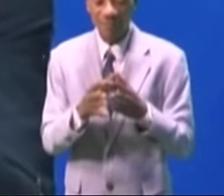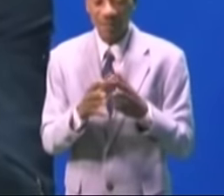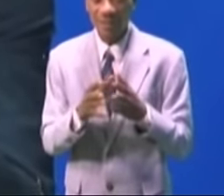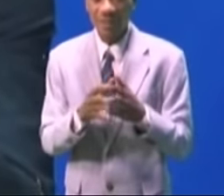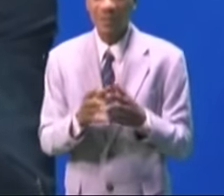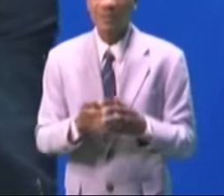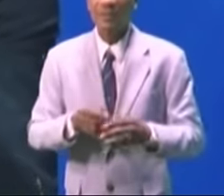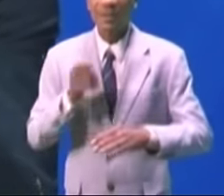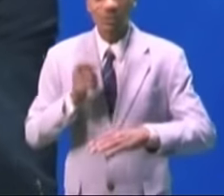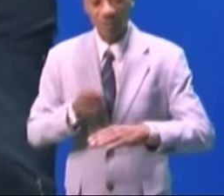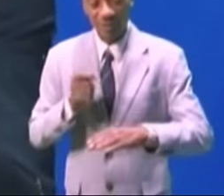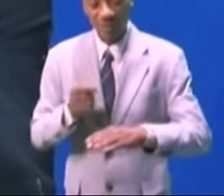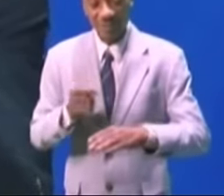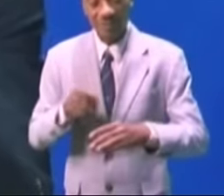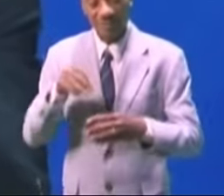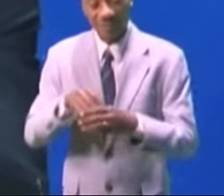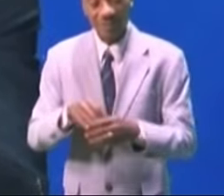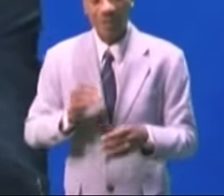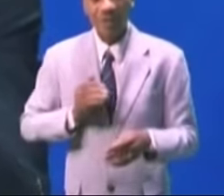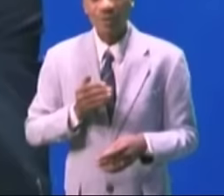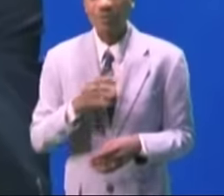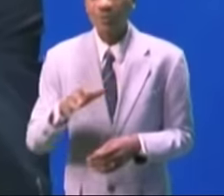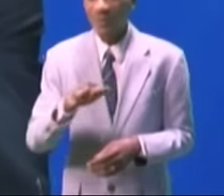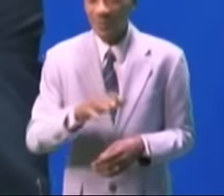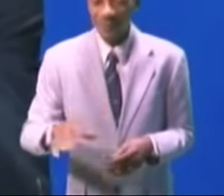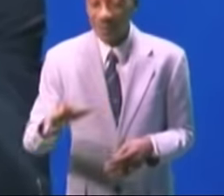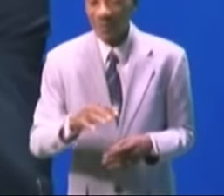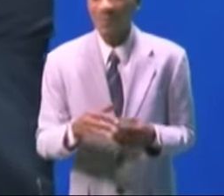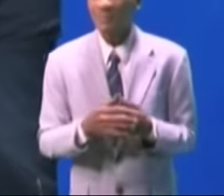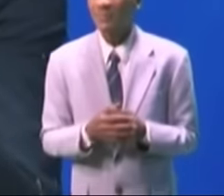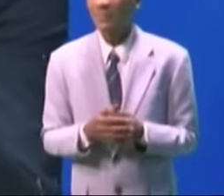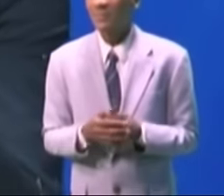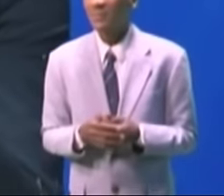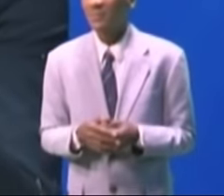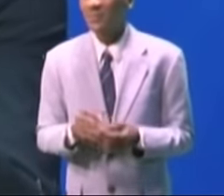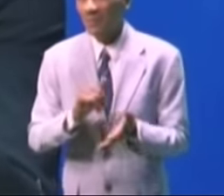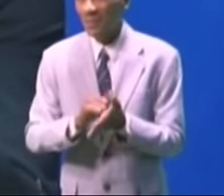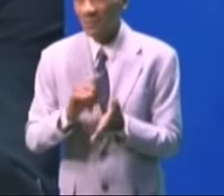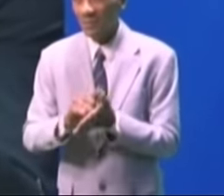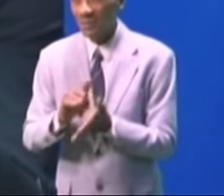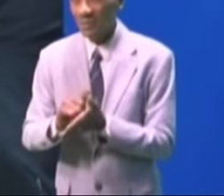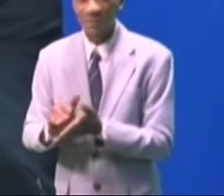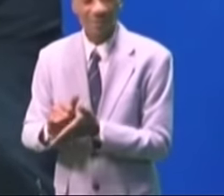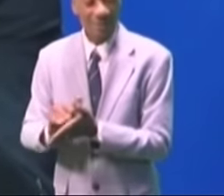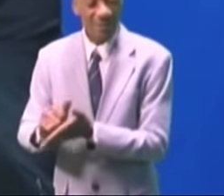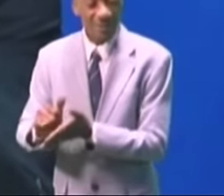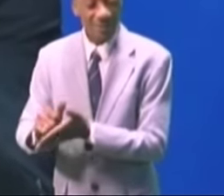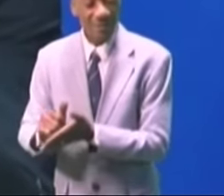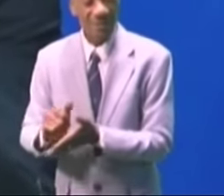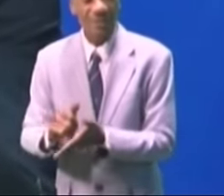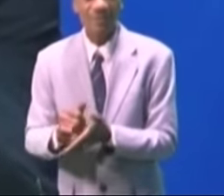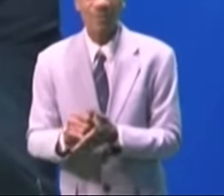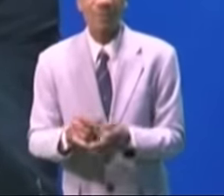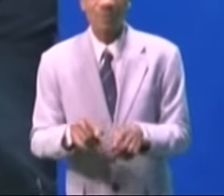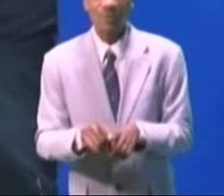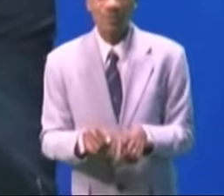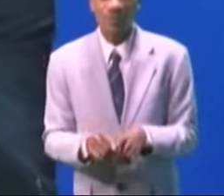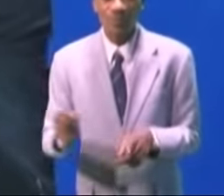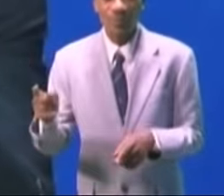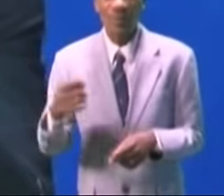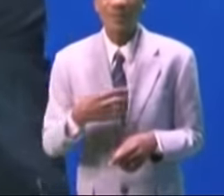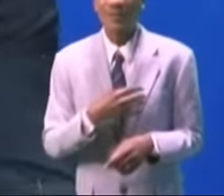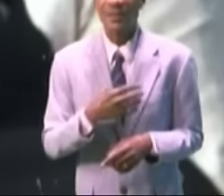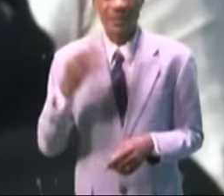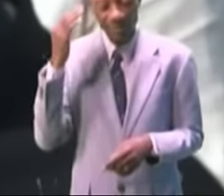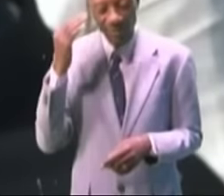de la RDC, mais aussi pour recouvrer nos intérêts qui ont été indûment perçus par ceux qui profitent justement du recel